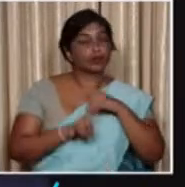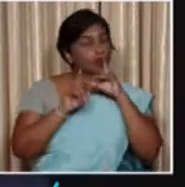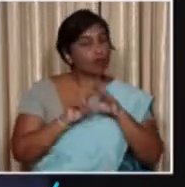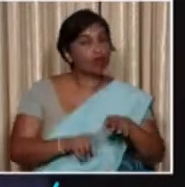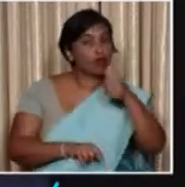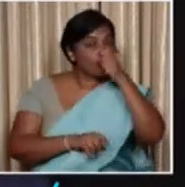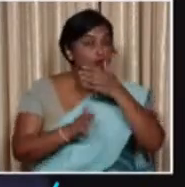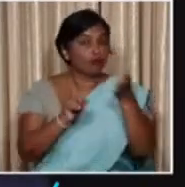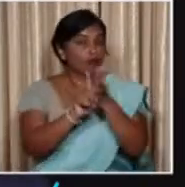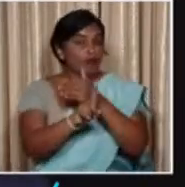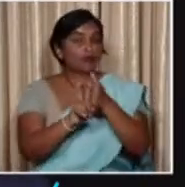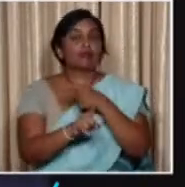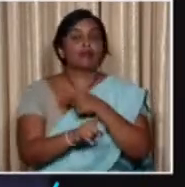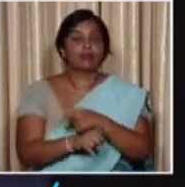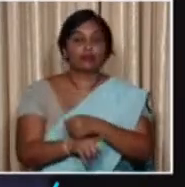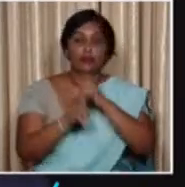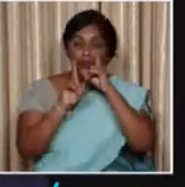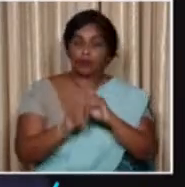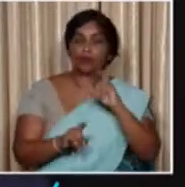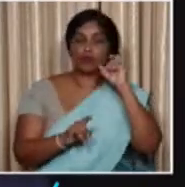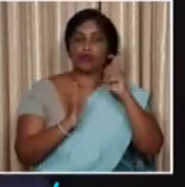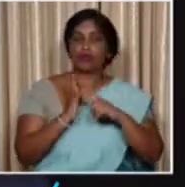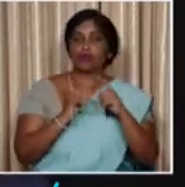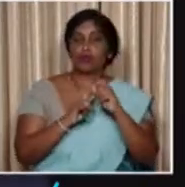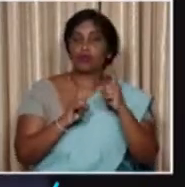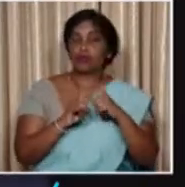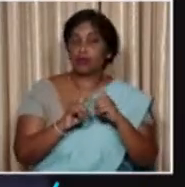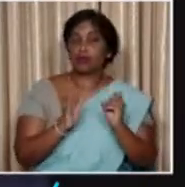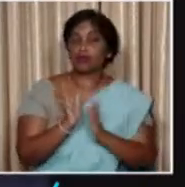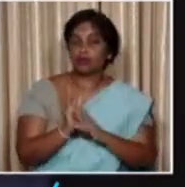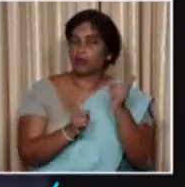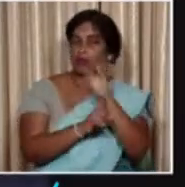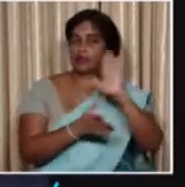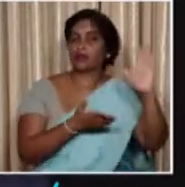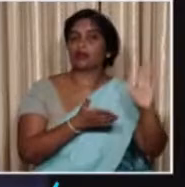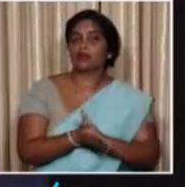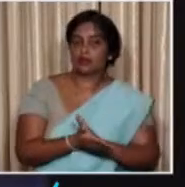හොරු ටික බේරන්න මේ කෝප් කමිටුව විතරයි අපිට තියෙන එකම